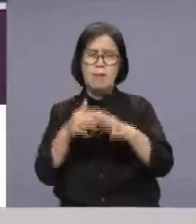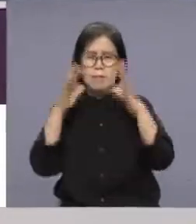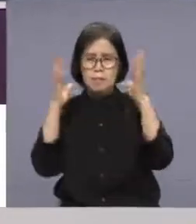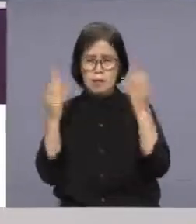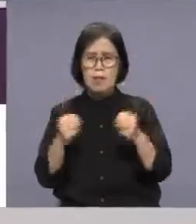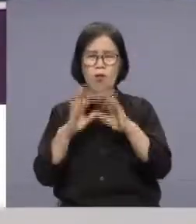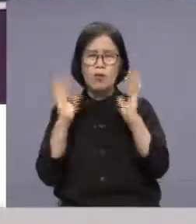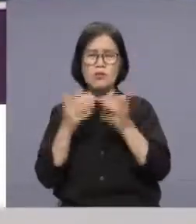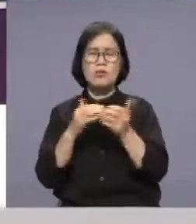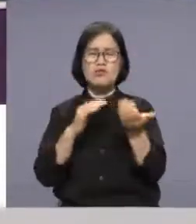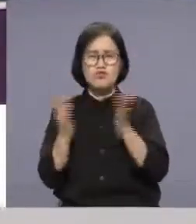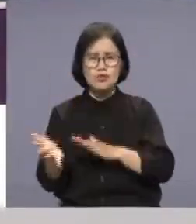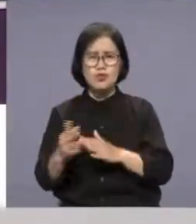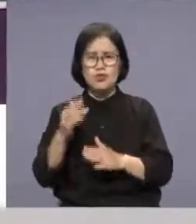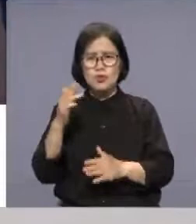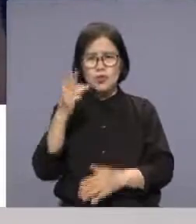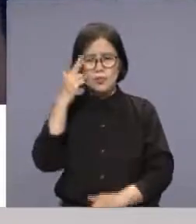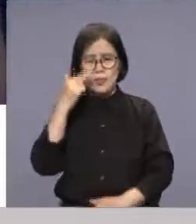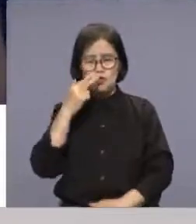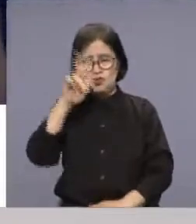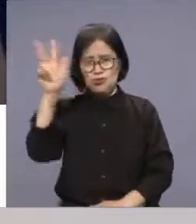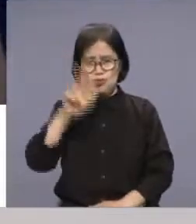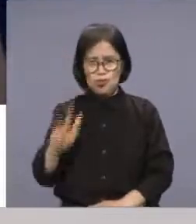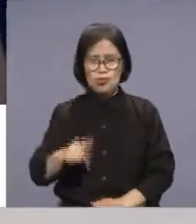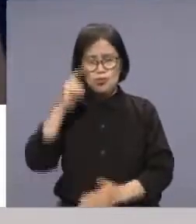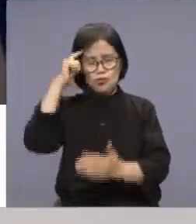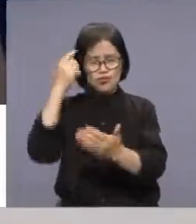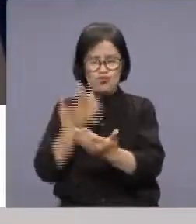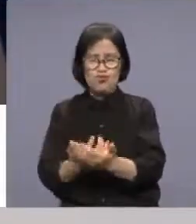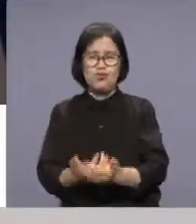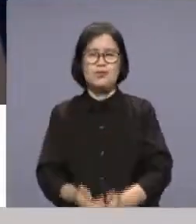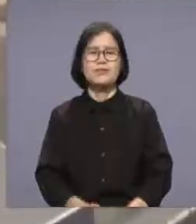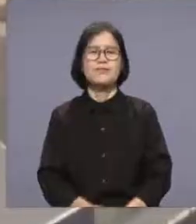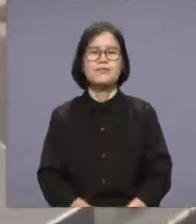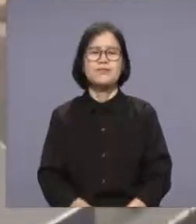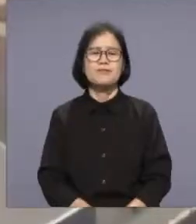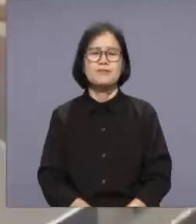어린이가 숨지며 미국 전역을 충격에 빠뜨렸습니다. 황다인 기자입니다.